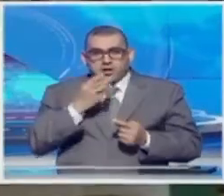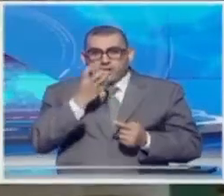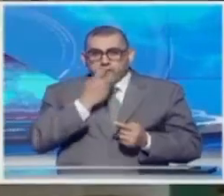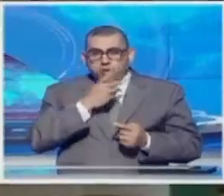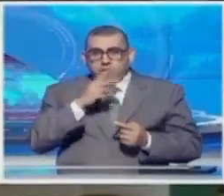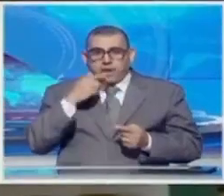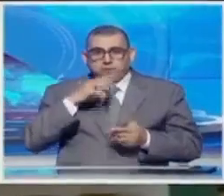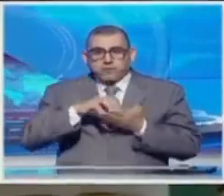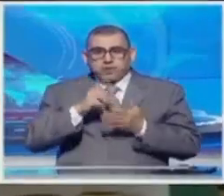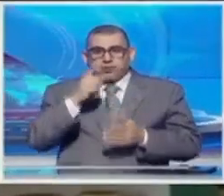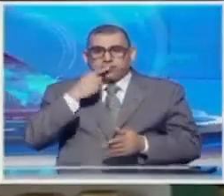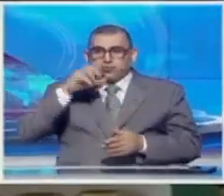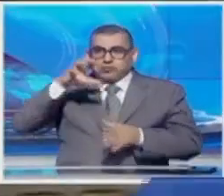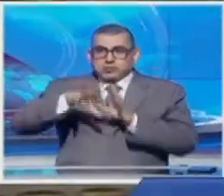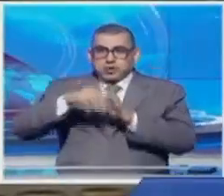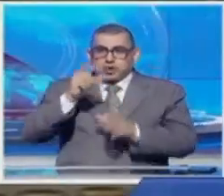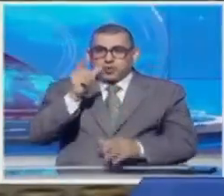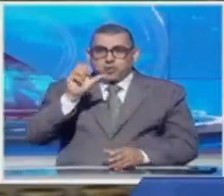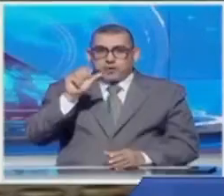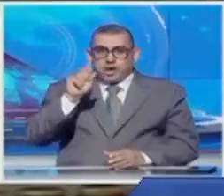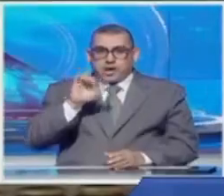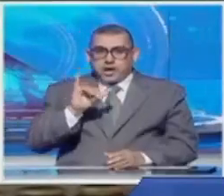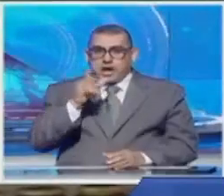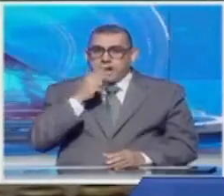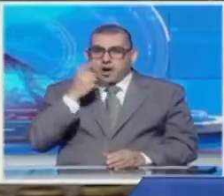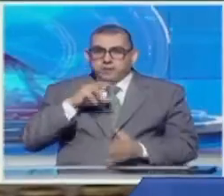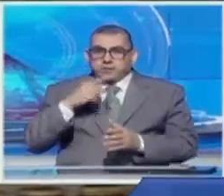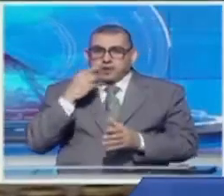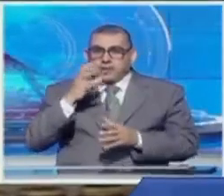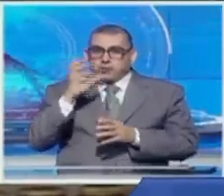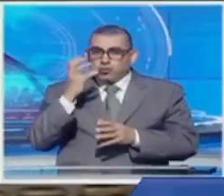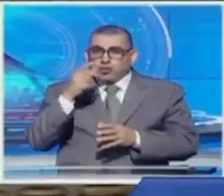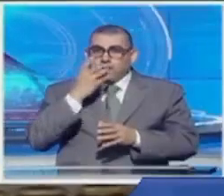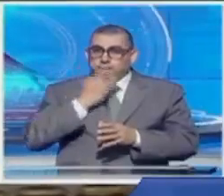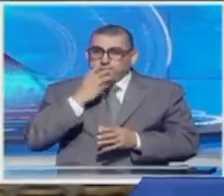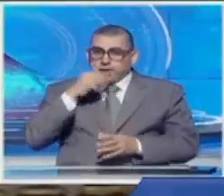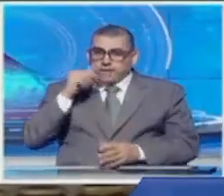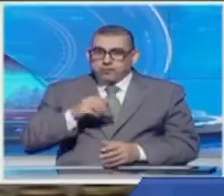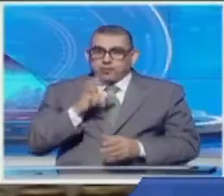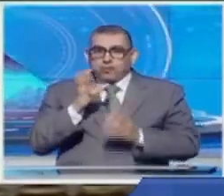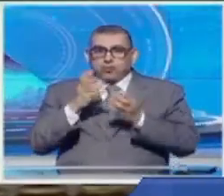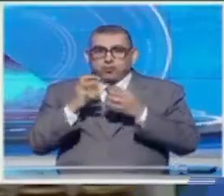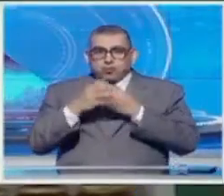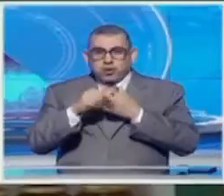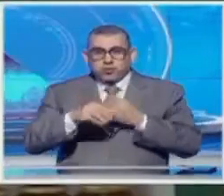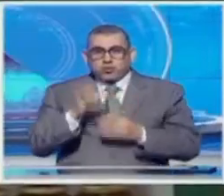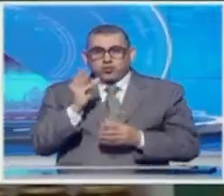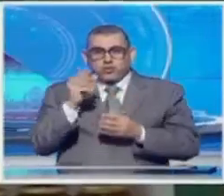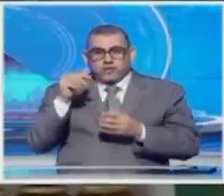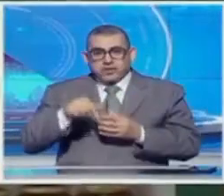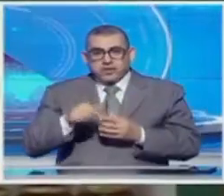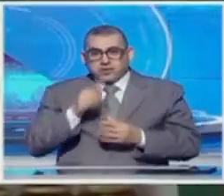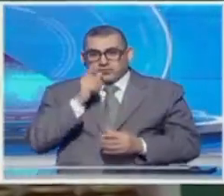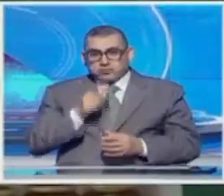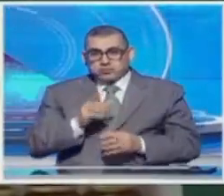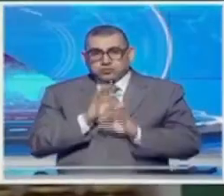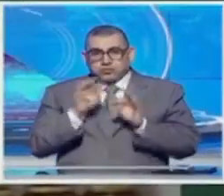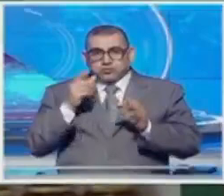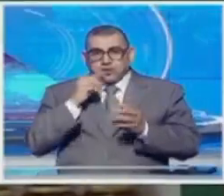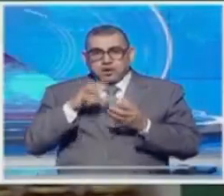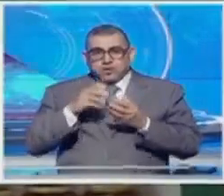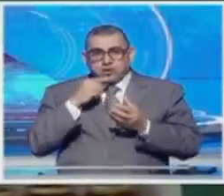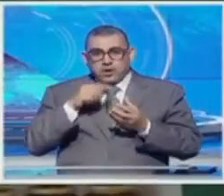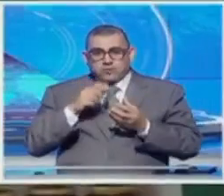النوبارية بتنتج الفترة الحالية طبعا فترة موالح، عندنا المانجا وعندنا البرتقال والاستفندي، طبعا الشمام